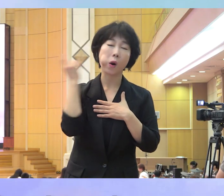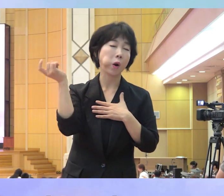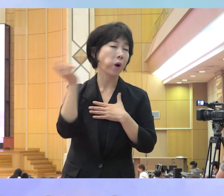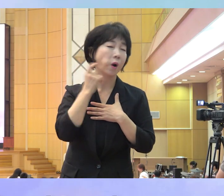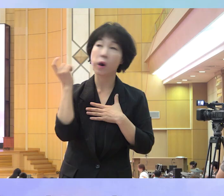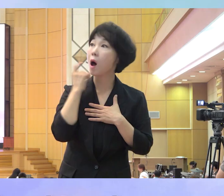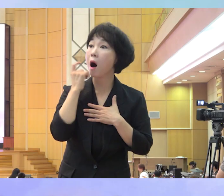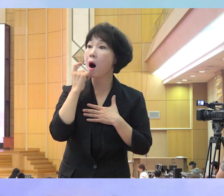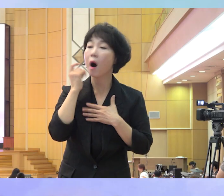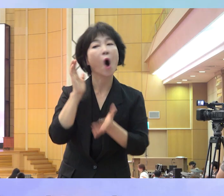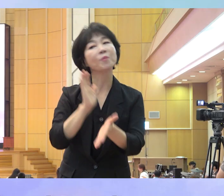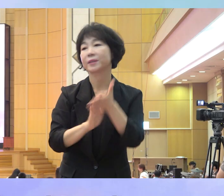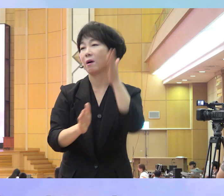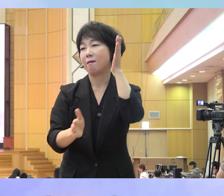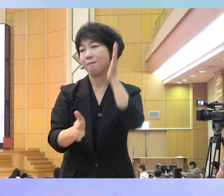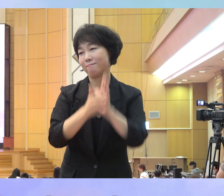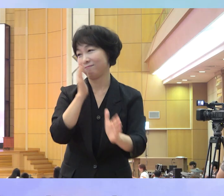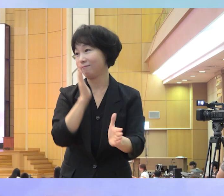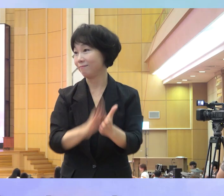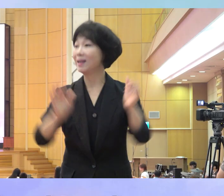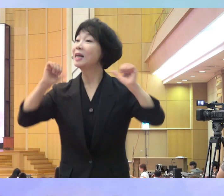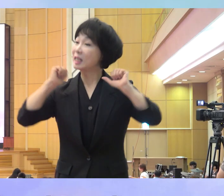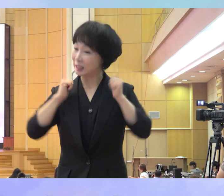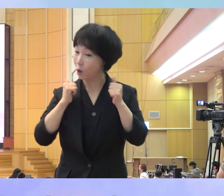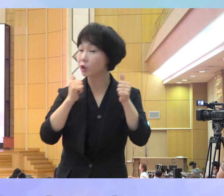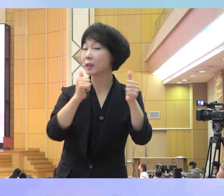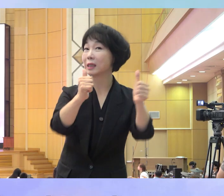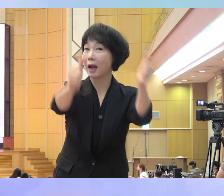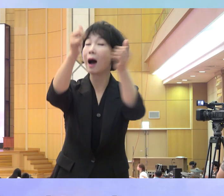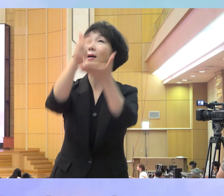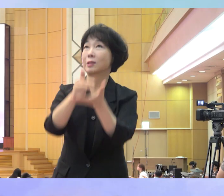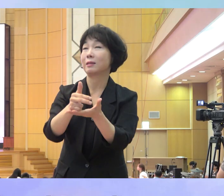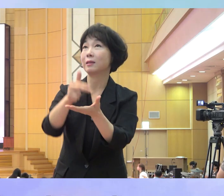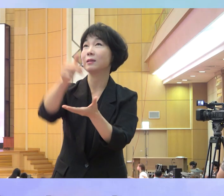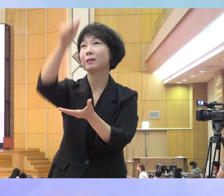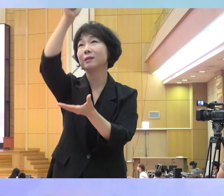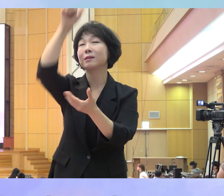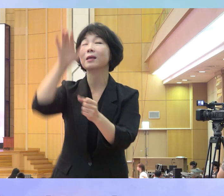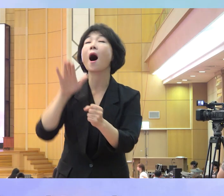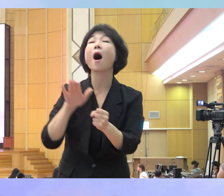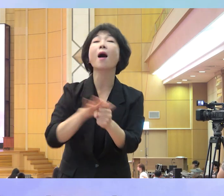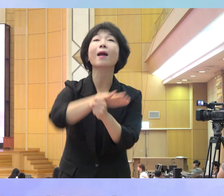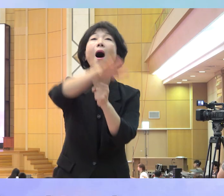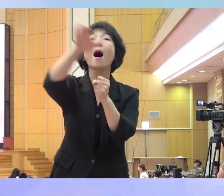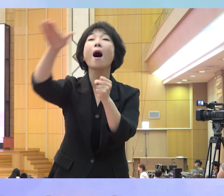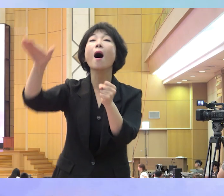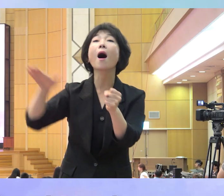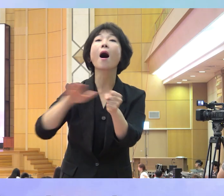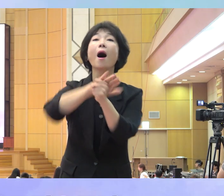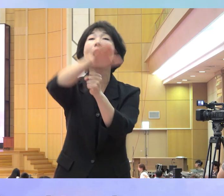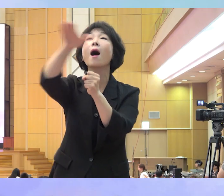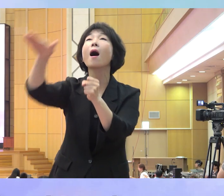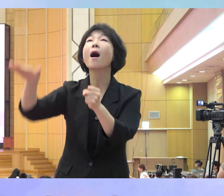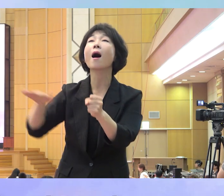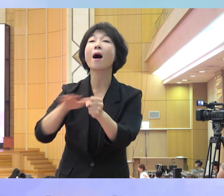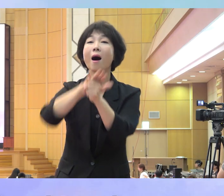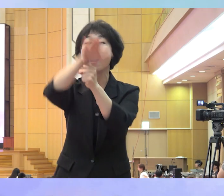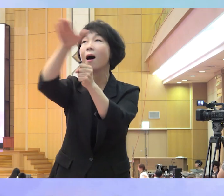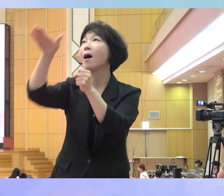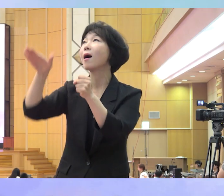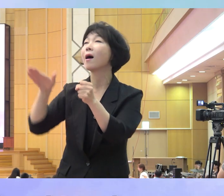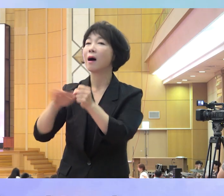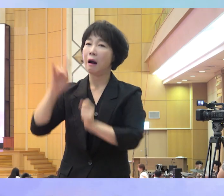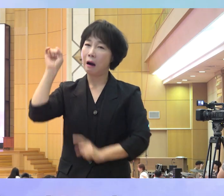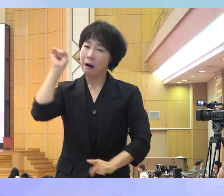변함없으신 거짓 없으신 성실하신 그 사랑.